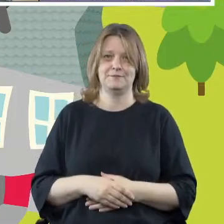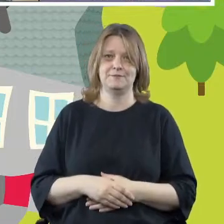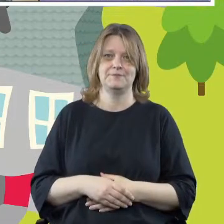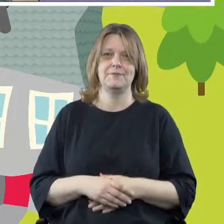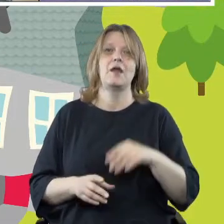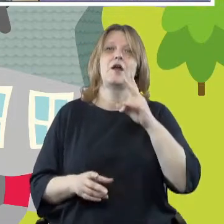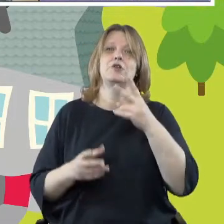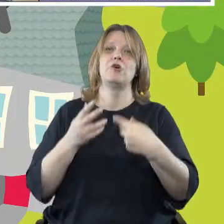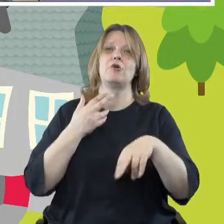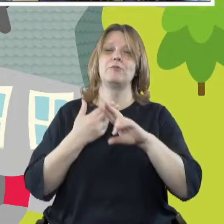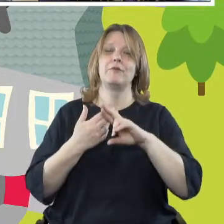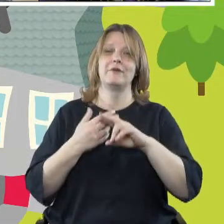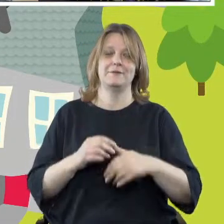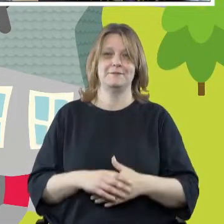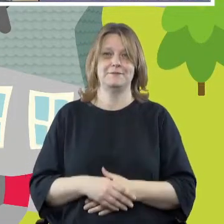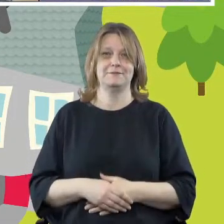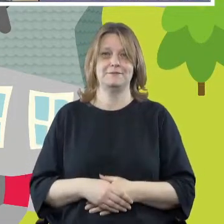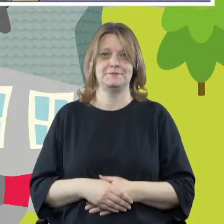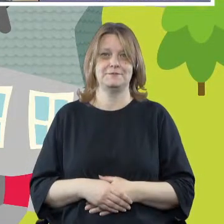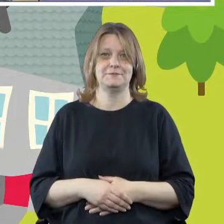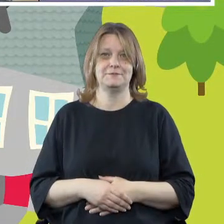Kto odpowie?